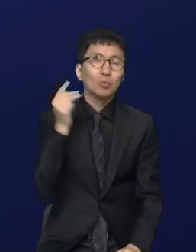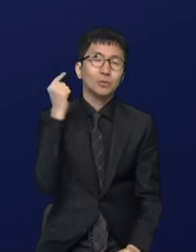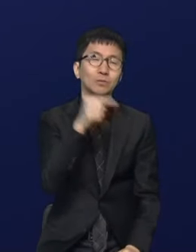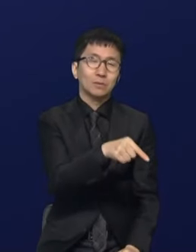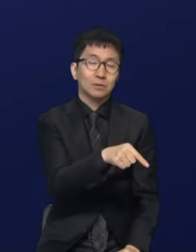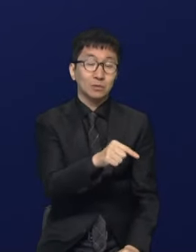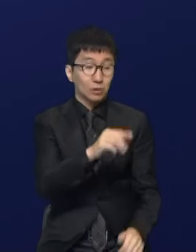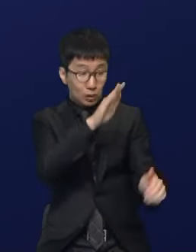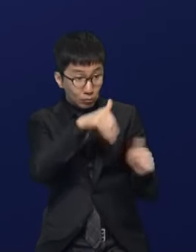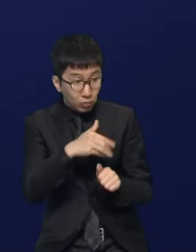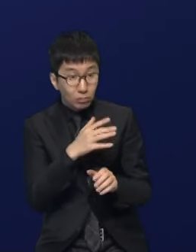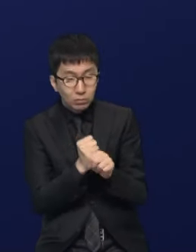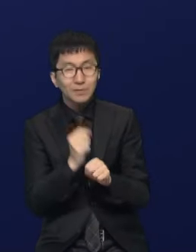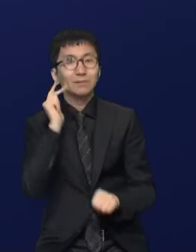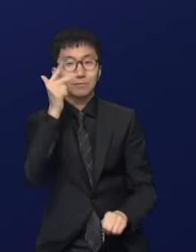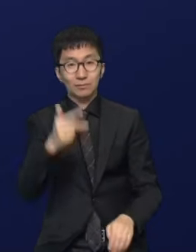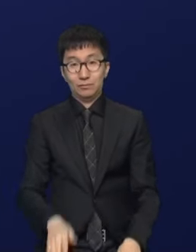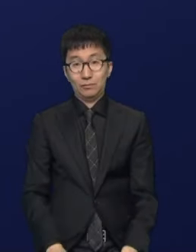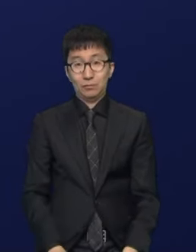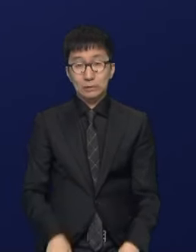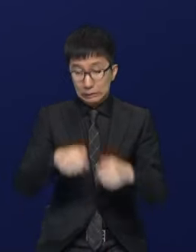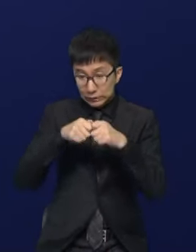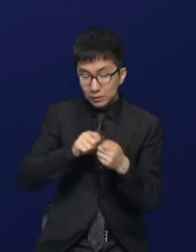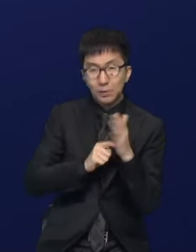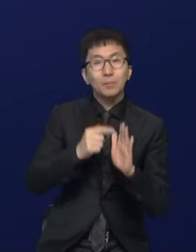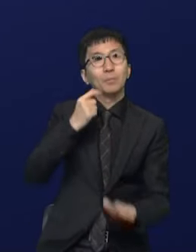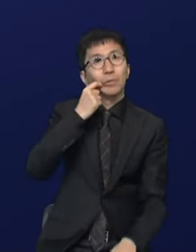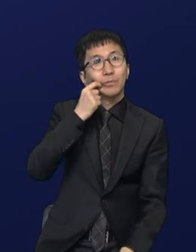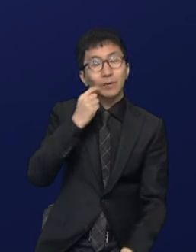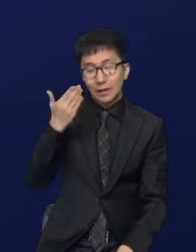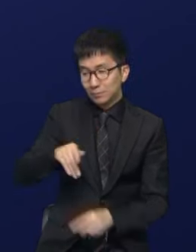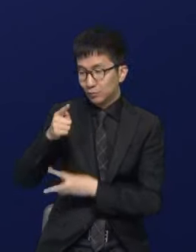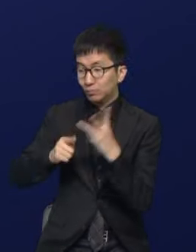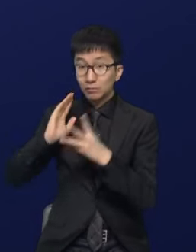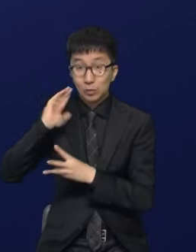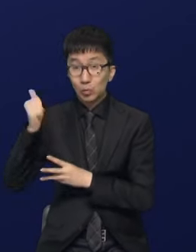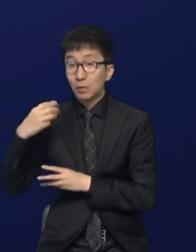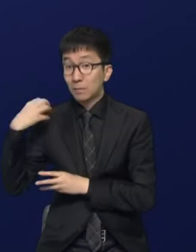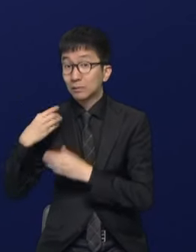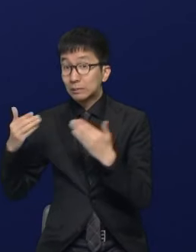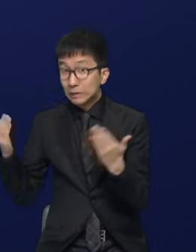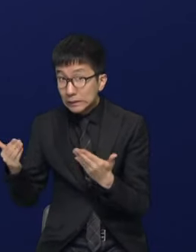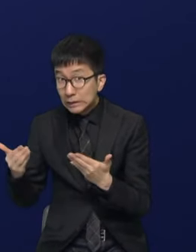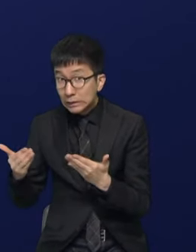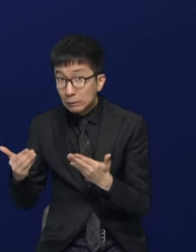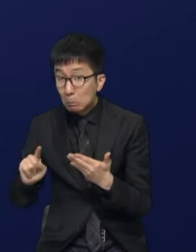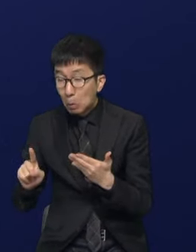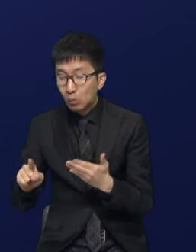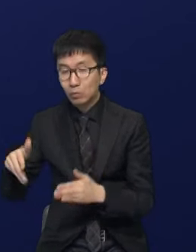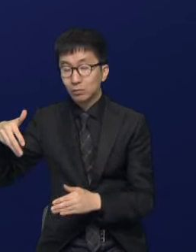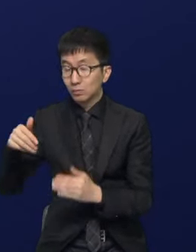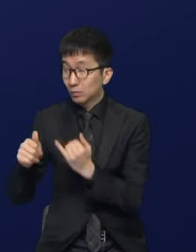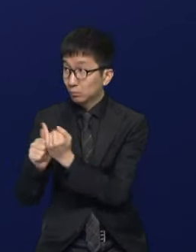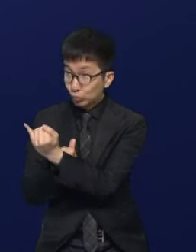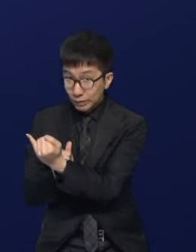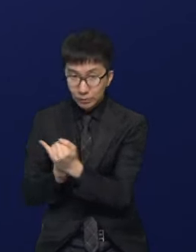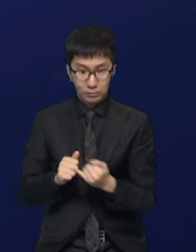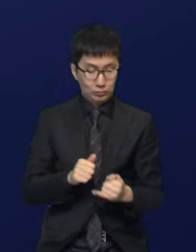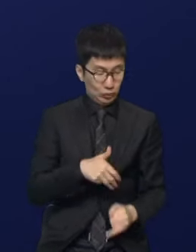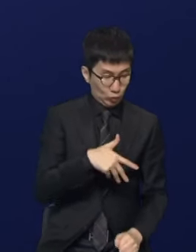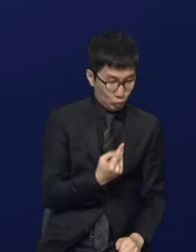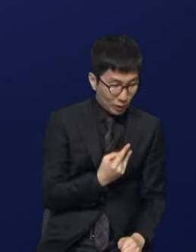내용은 밝힐 수 없다면서도 윤 대통령의 직무와 관련된 대화 등이 담긴 최 목사와 김 여사 사이 미공개 메신저 대화